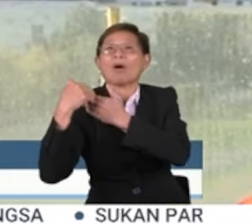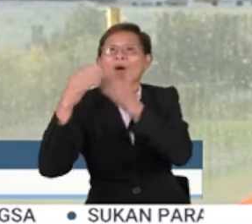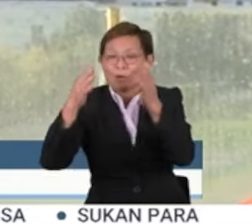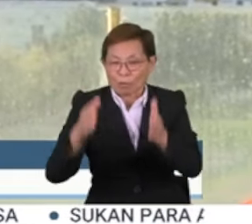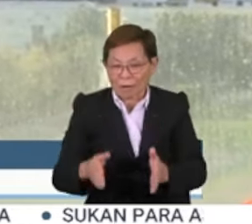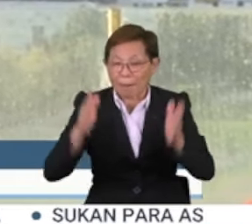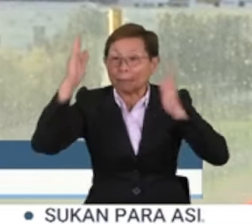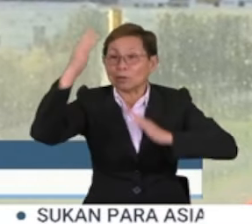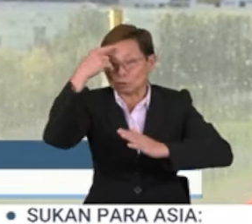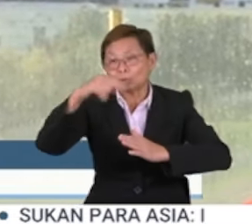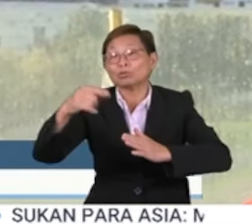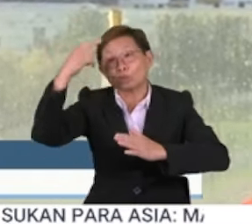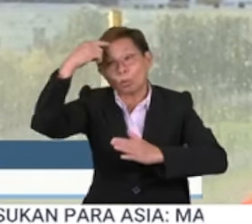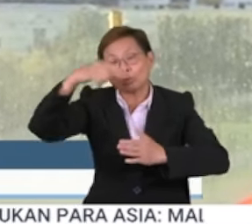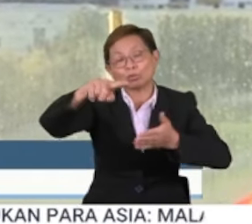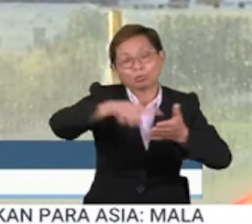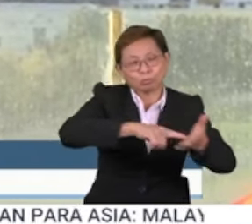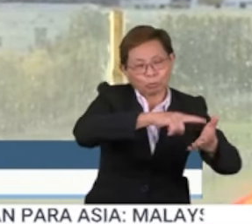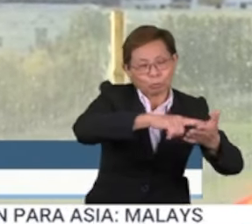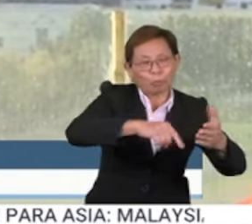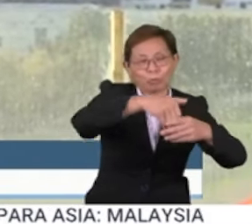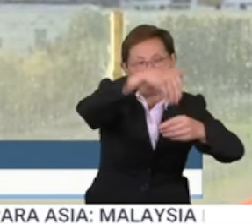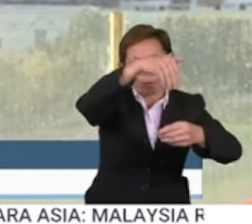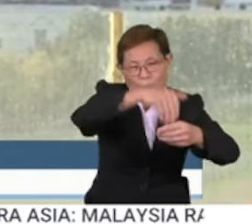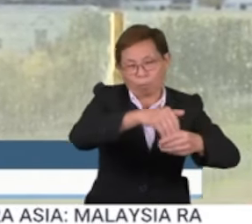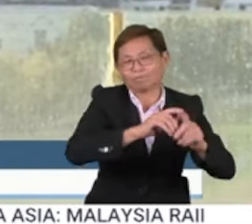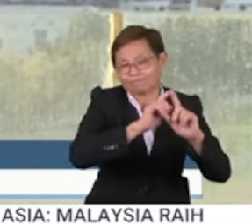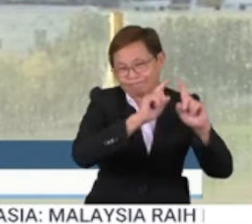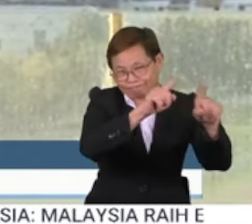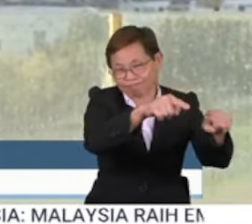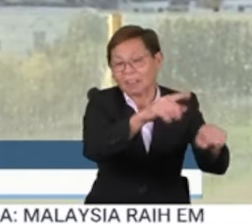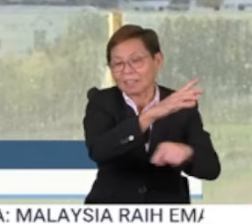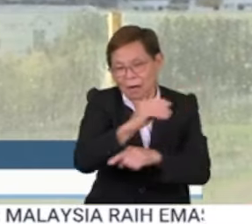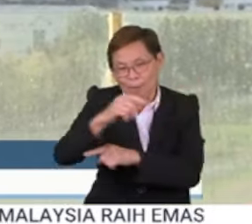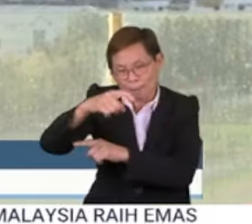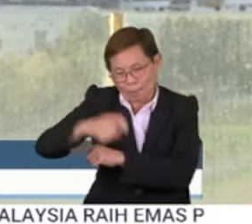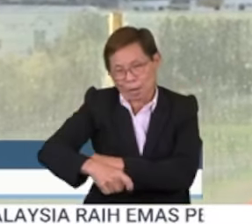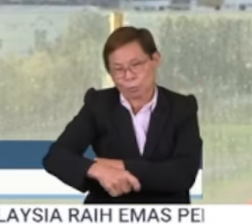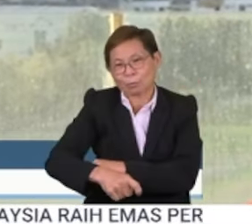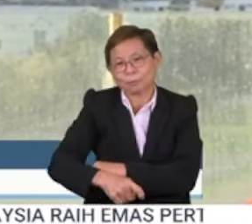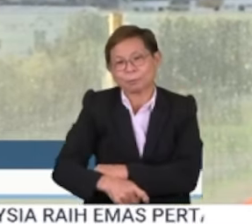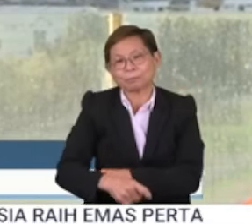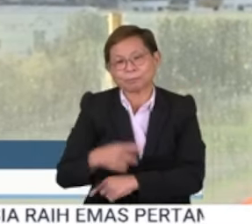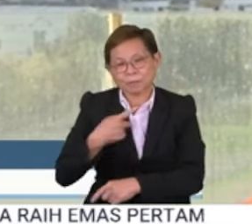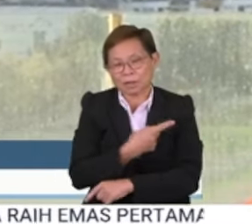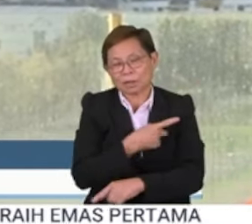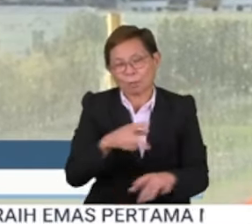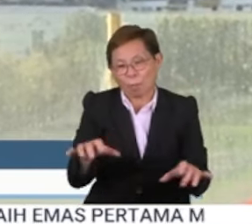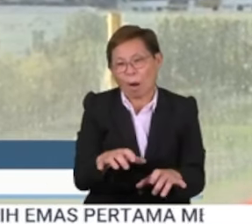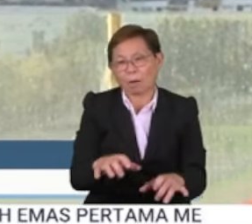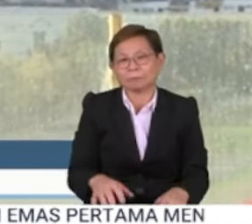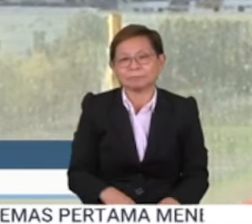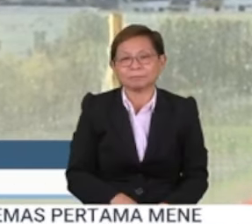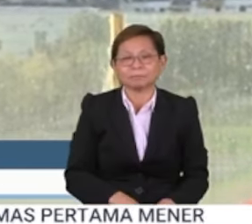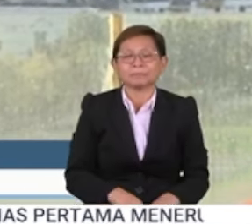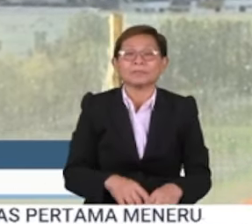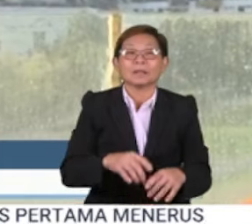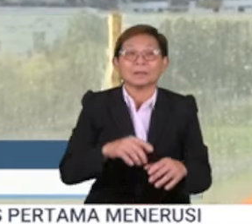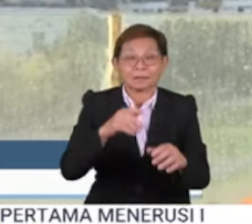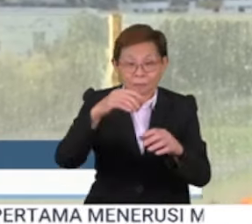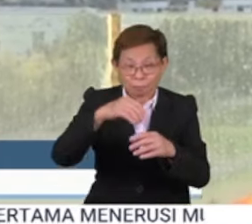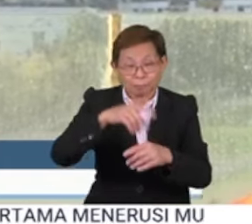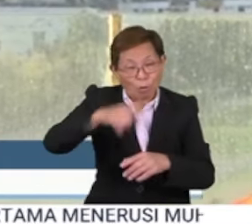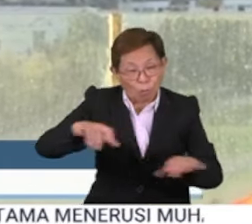negara untuk menunaikan turun mengundi nanti. Itu perlu kita lakukan dalam setiap perjumpaan